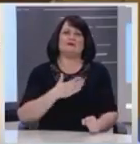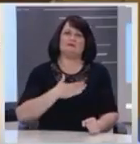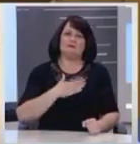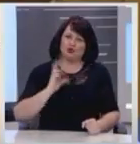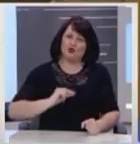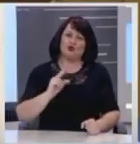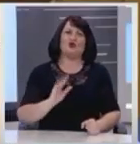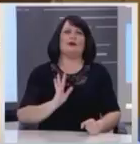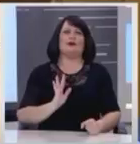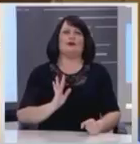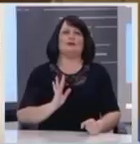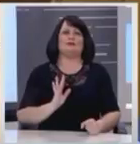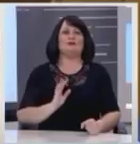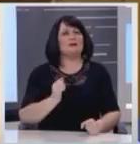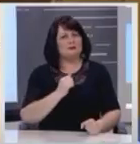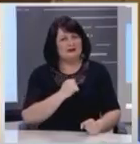Και θεωρώ